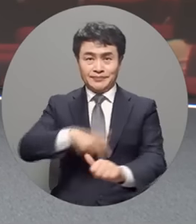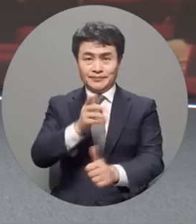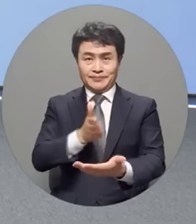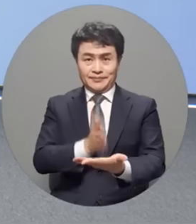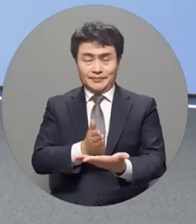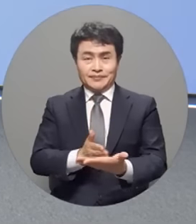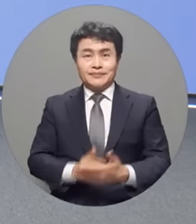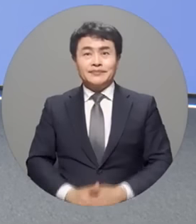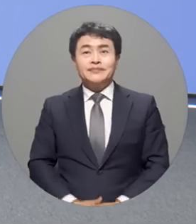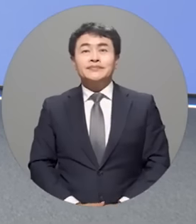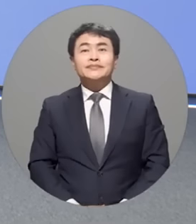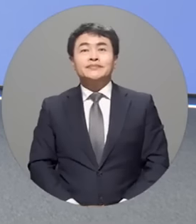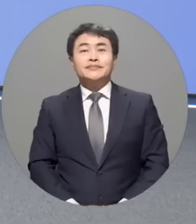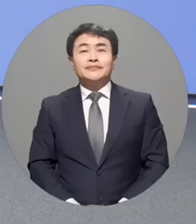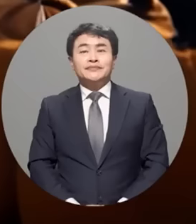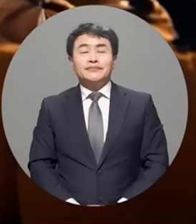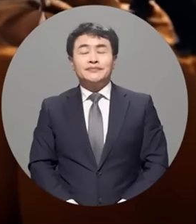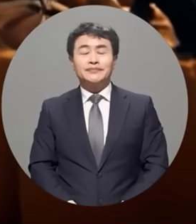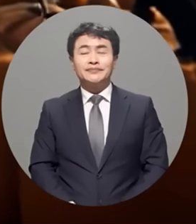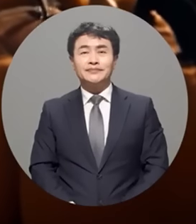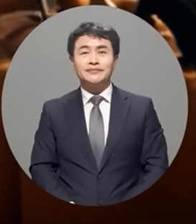전합니다.